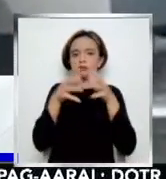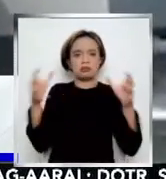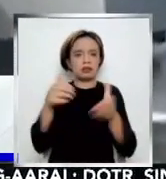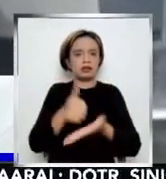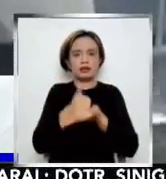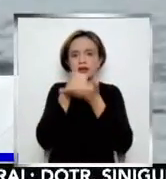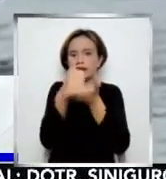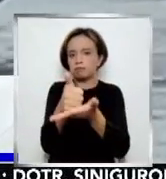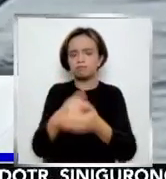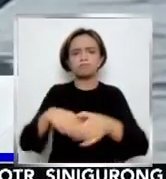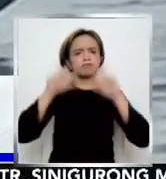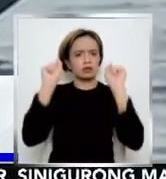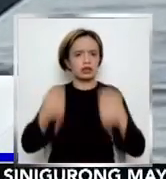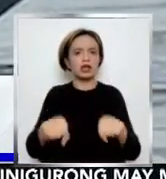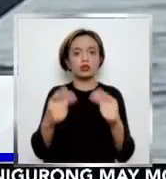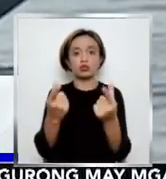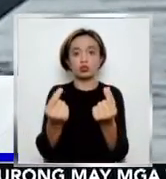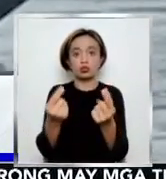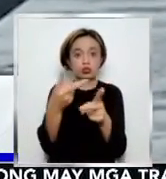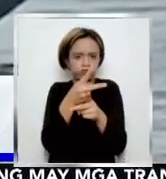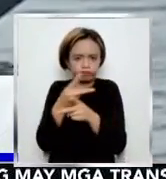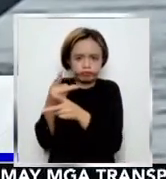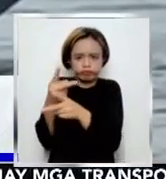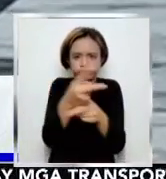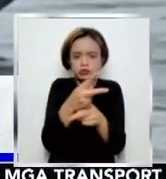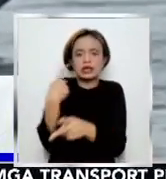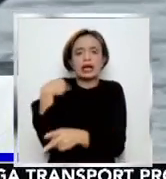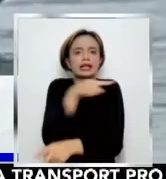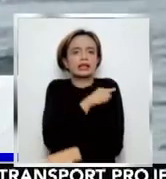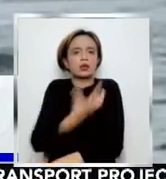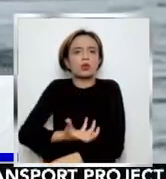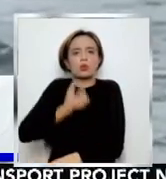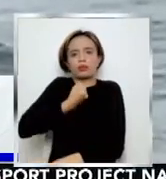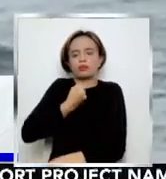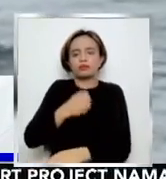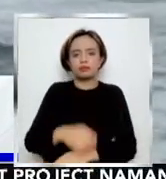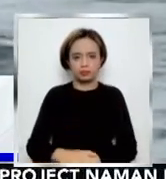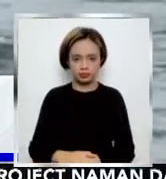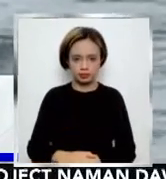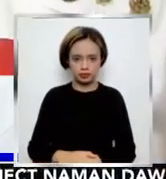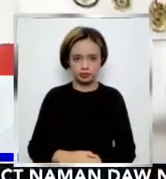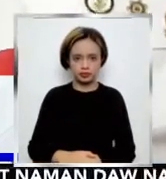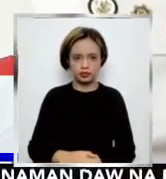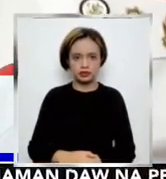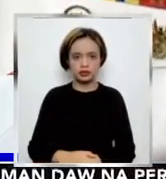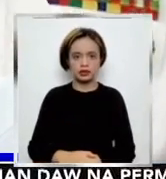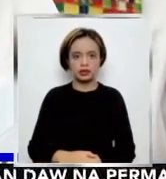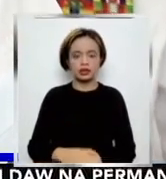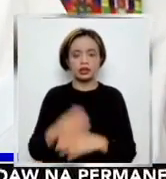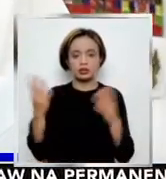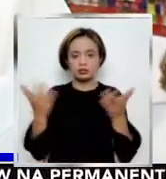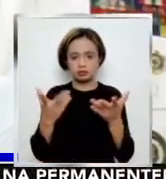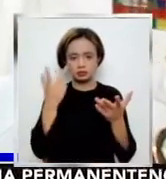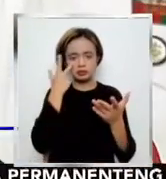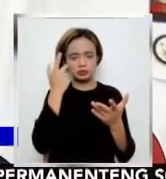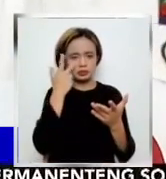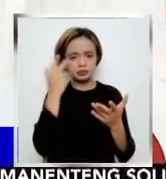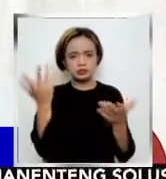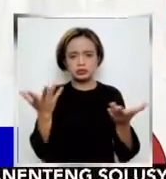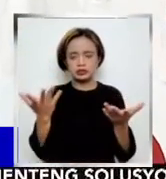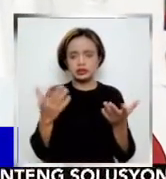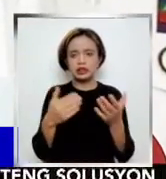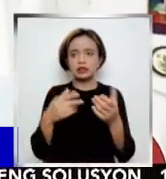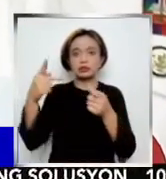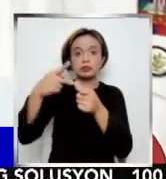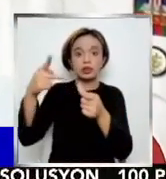sa pagubantay sa ating mga teritoryo. We are still discussing where they shall be deployed, but most likely priority areas